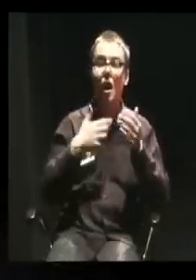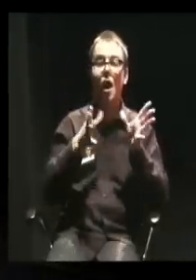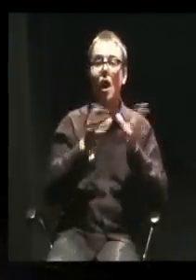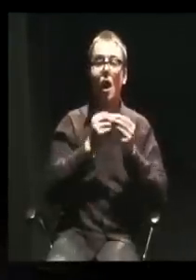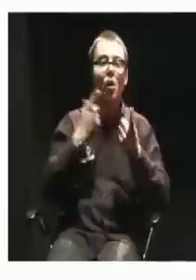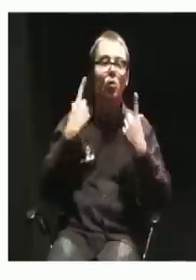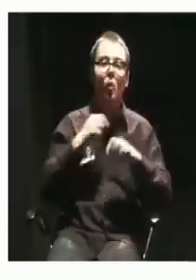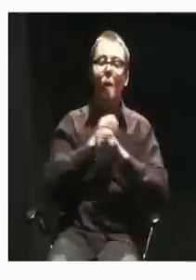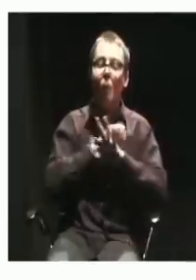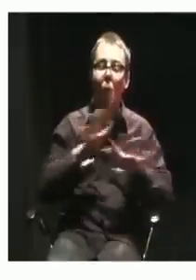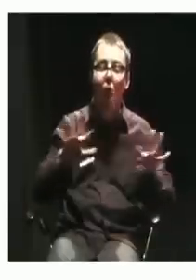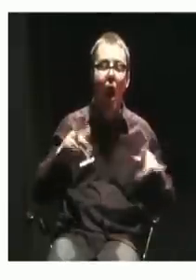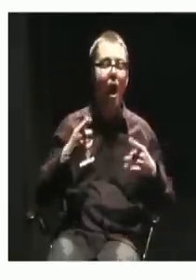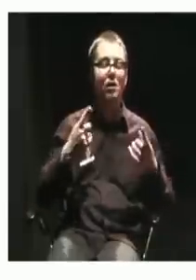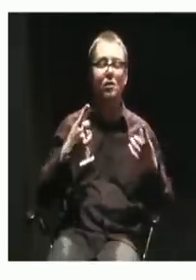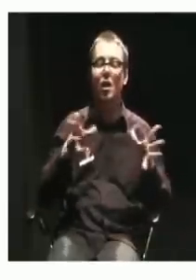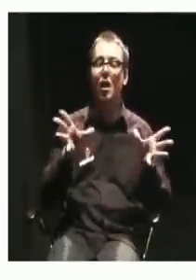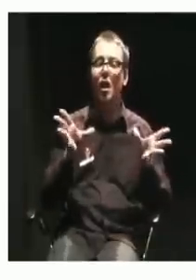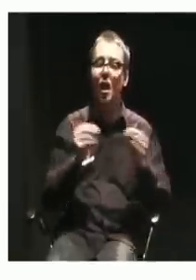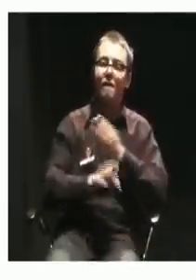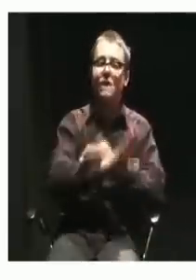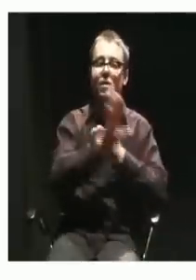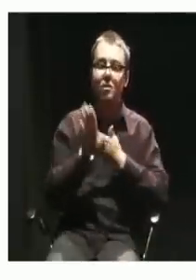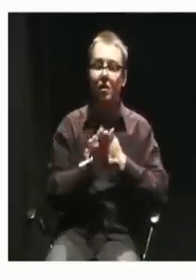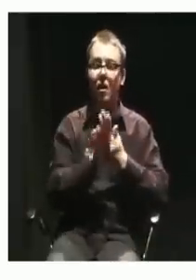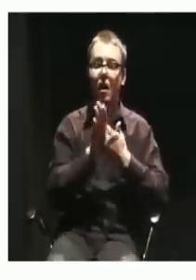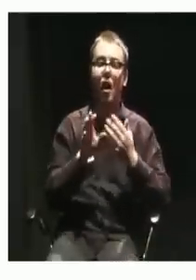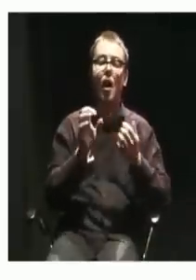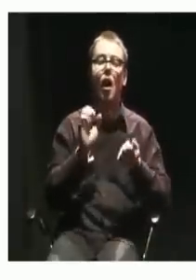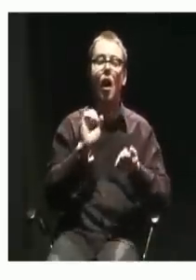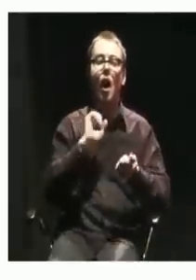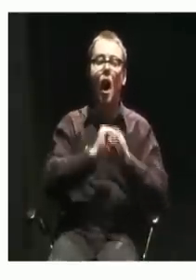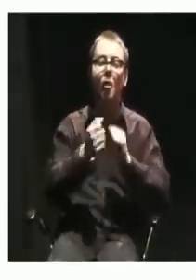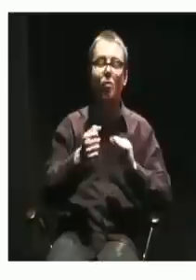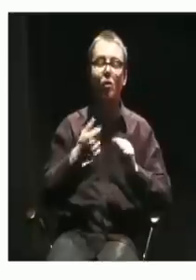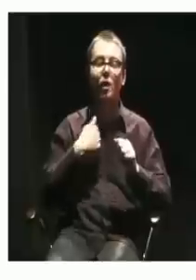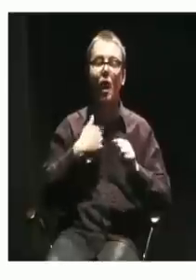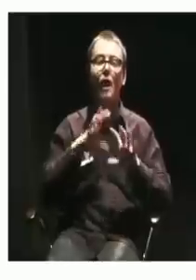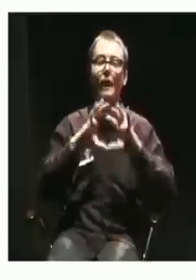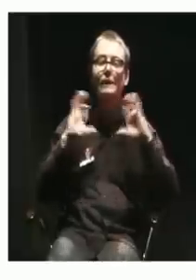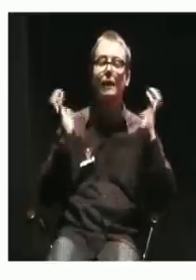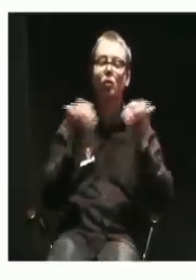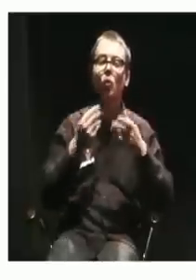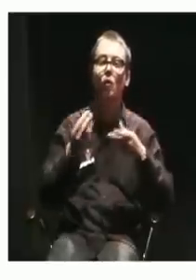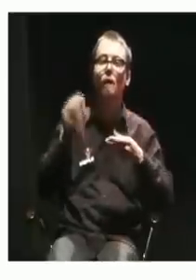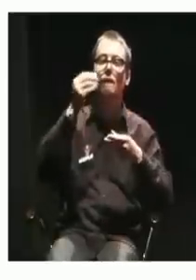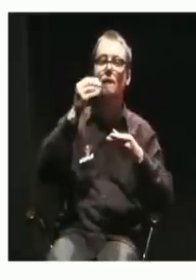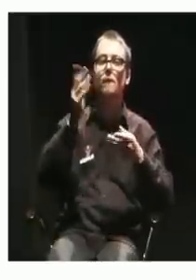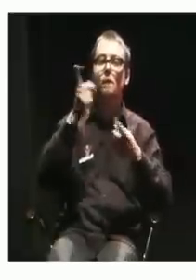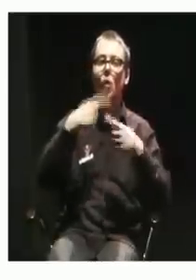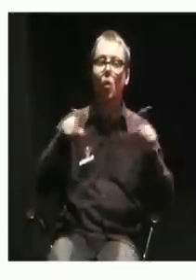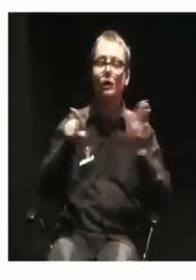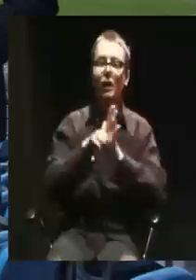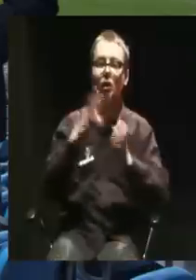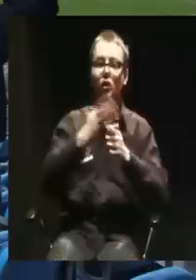A już za parę miesięcy, 30 kwietnia w Poznaniu, wystąpię na stadionie dla 40 tysięcy osób i to dla mnie olbrzymie wyróżnienie. To